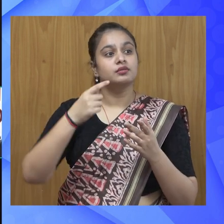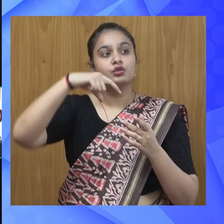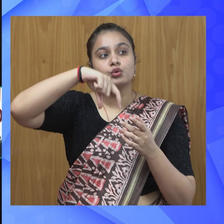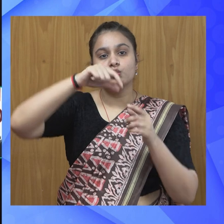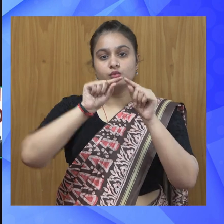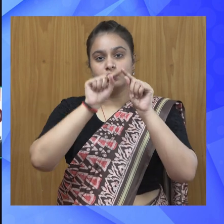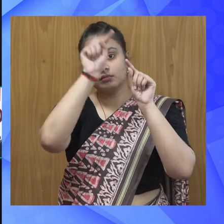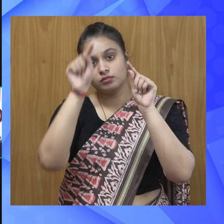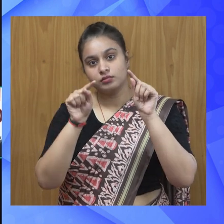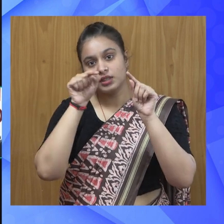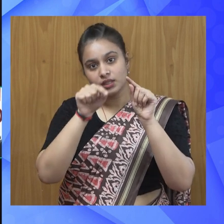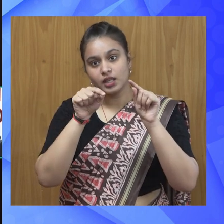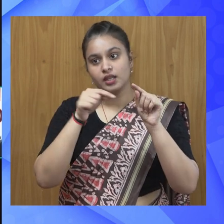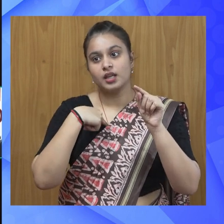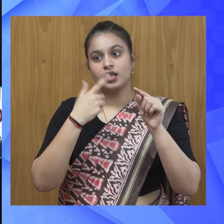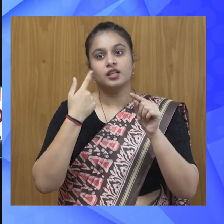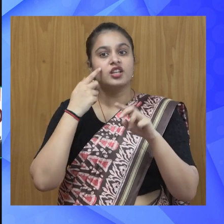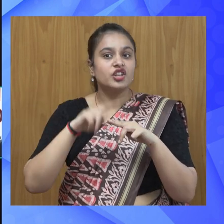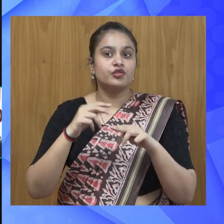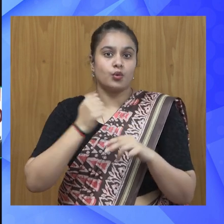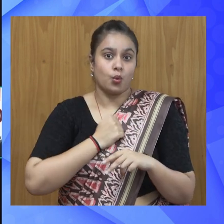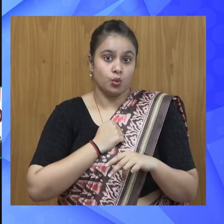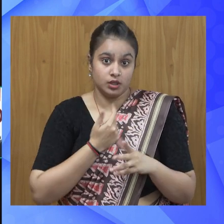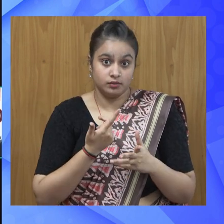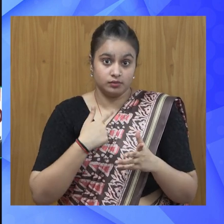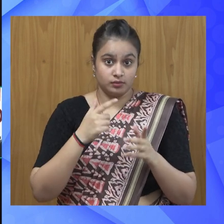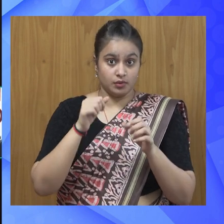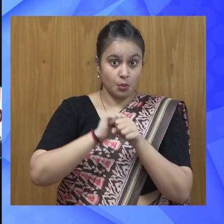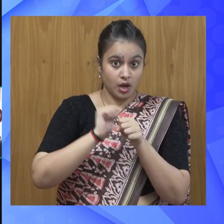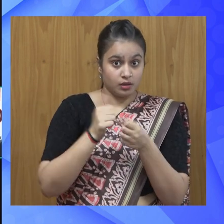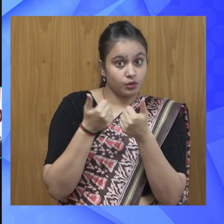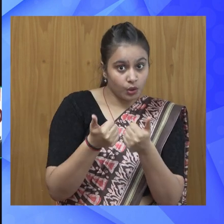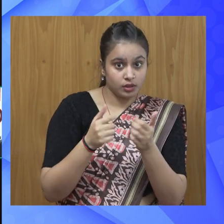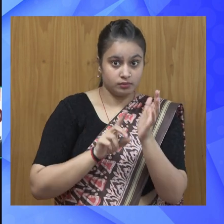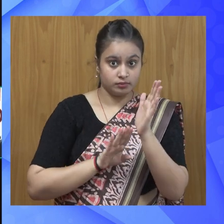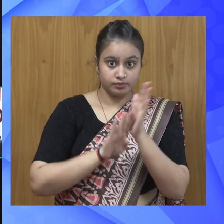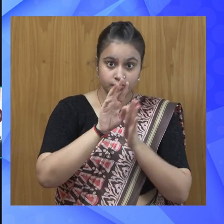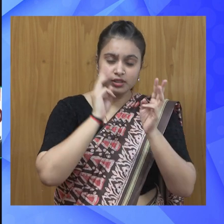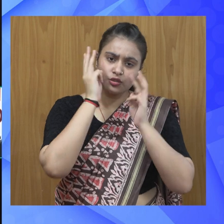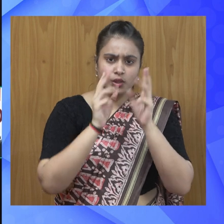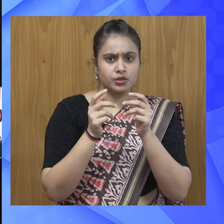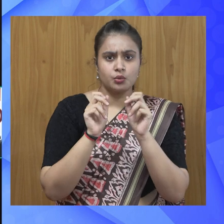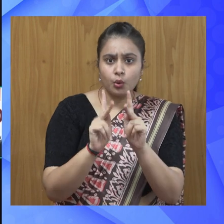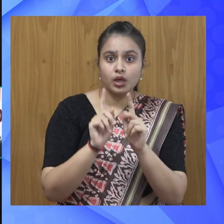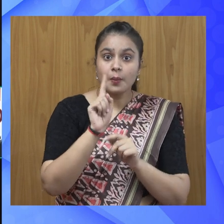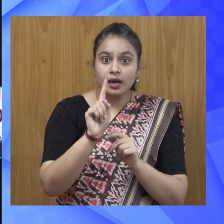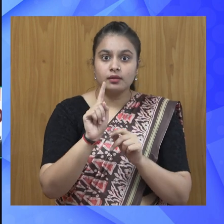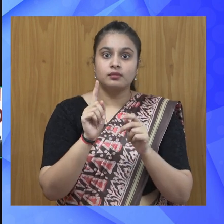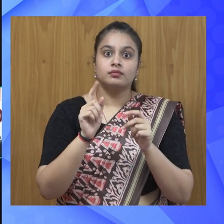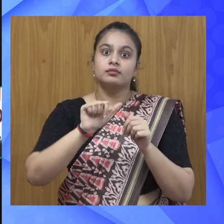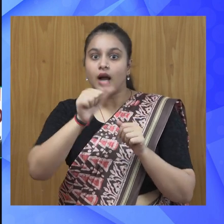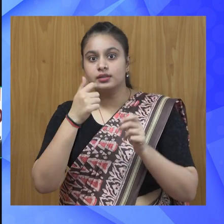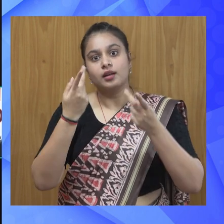है कि एक पीक परफॉर्मेंस के लिए जरूरी है कुछ हद तक स्ट्रेस होना, लेकिन उसके बाद भी स्ट्रेस रहता है तो भी एक प्रॉब्लम होती